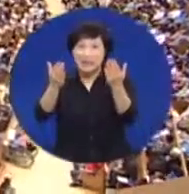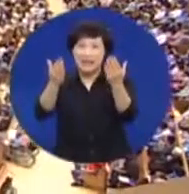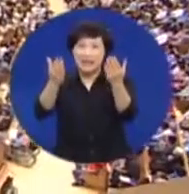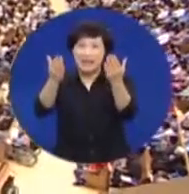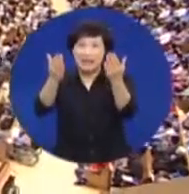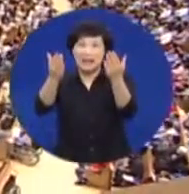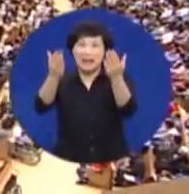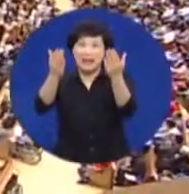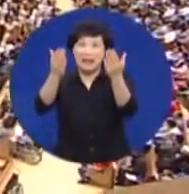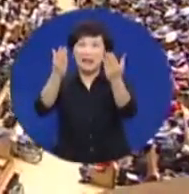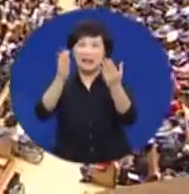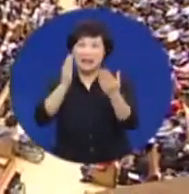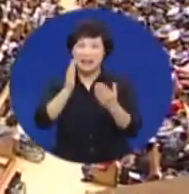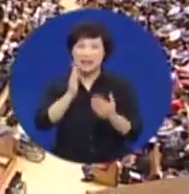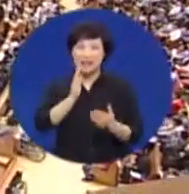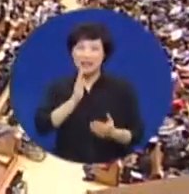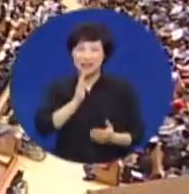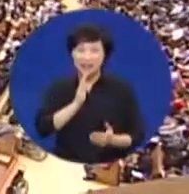감사합니다